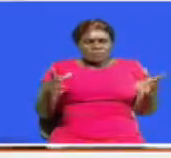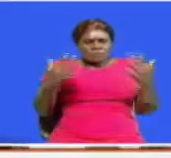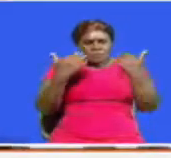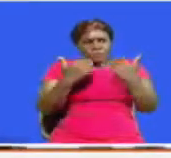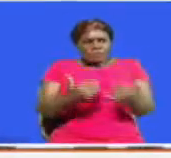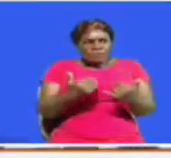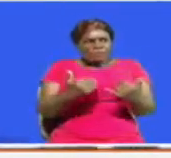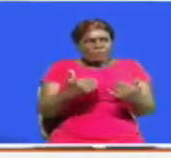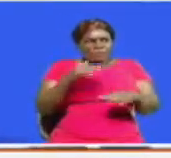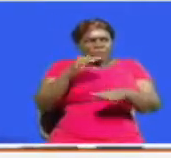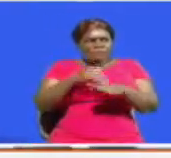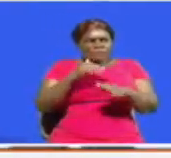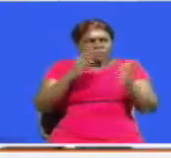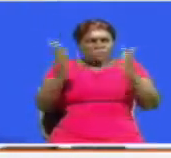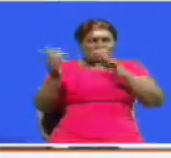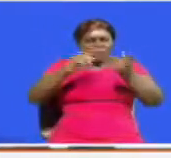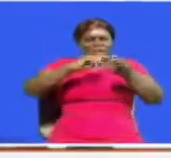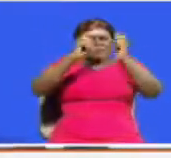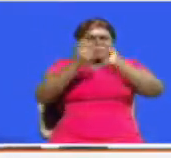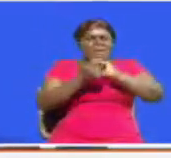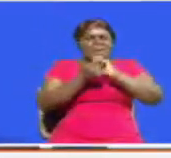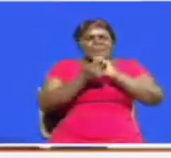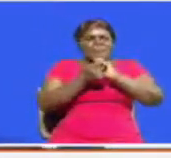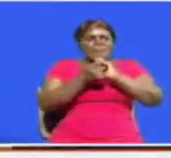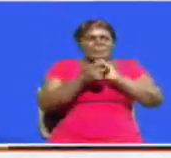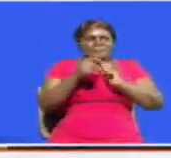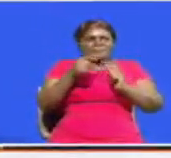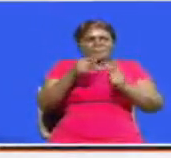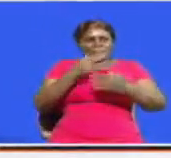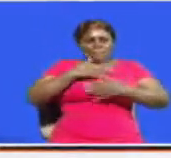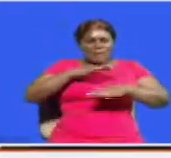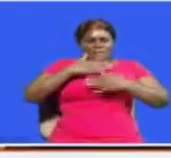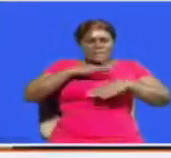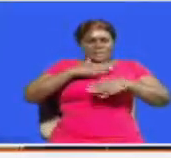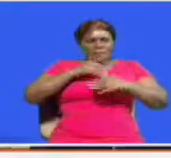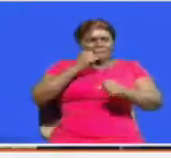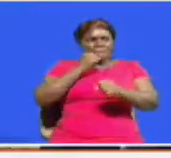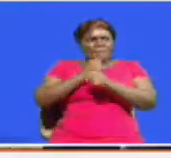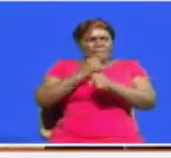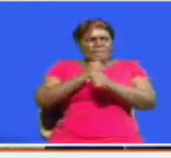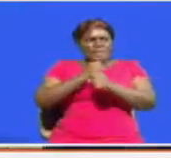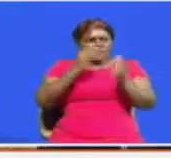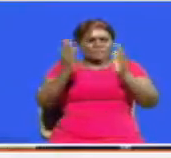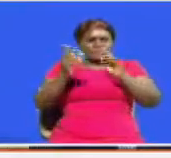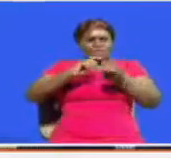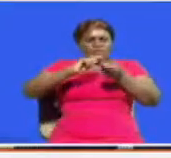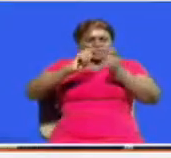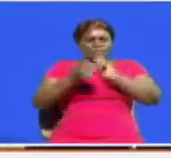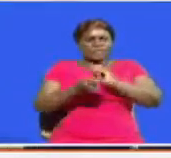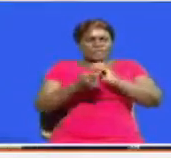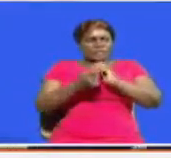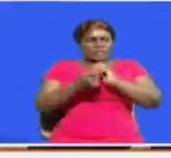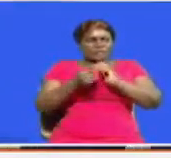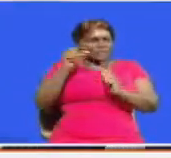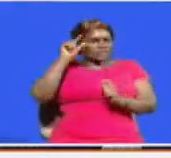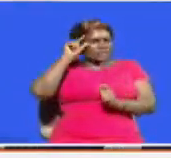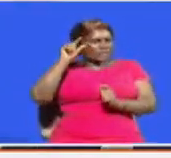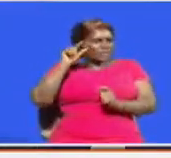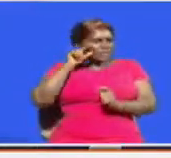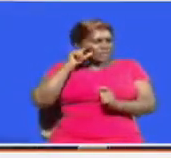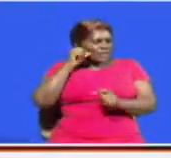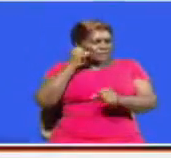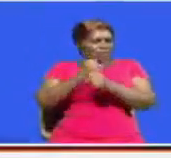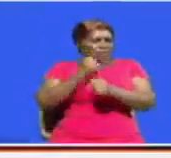hatimaye, athari za mabadiliko ya tabia nchi katika kaunti ya Marsabit zimesababisha mabadiliko katika majukumu ya kijinsia ya tangu